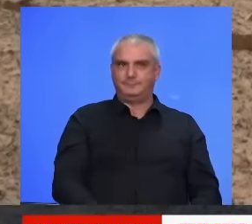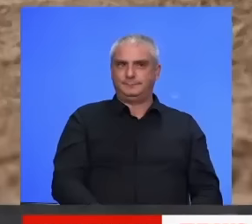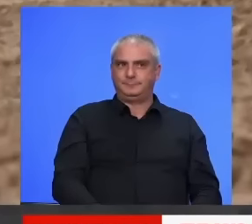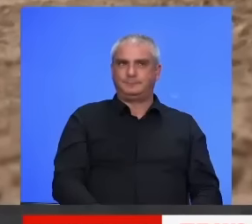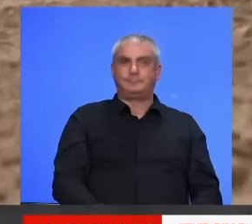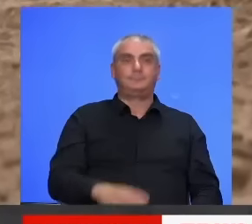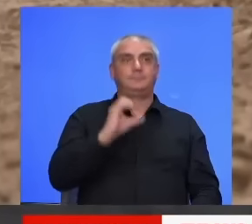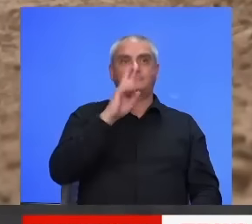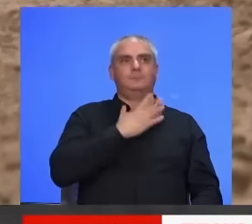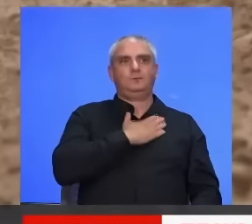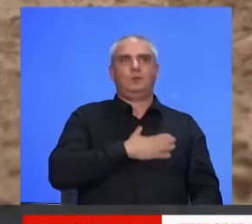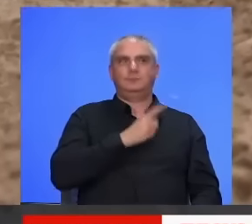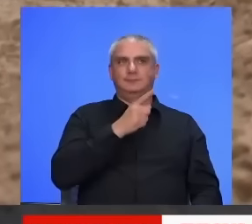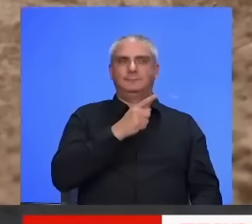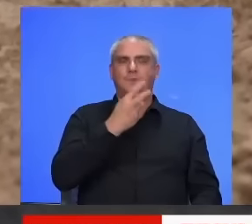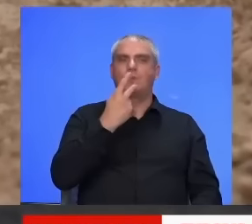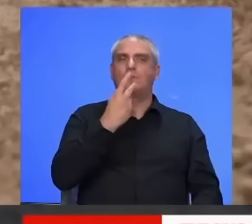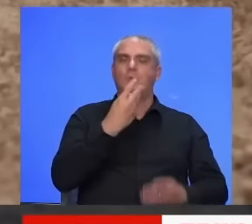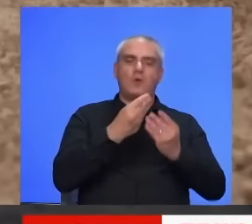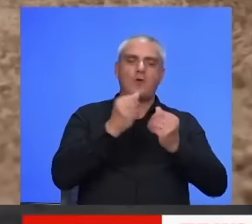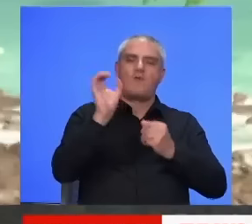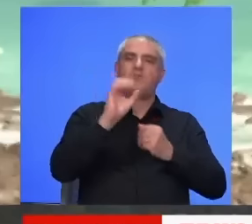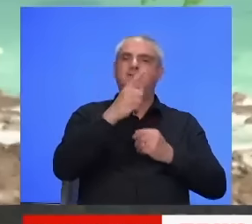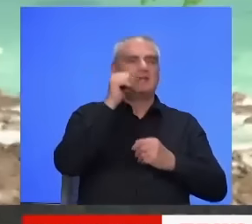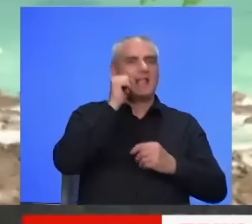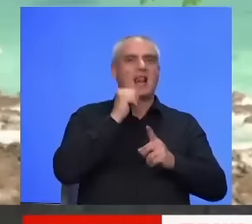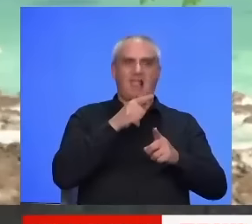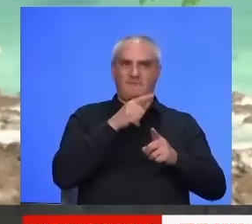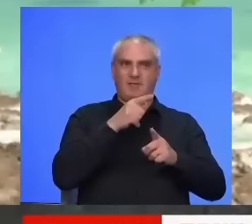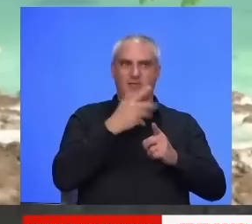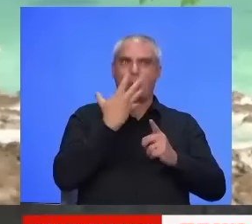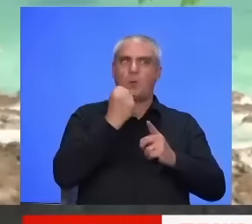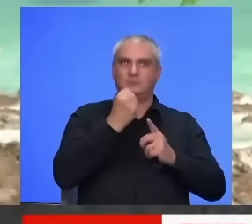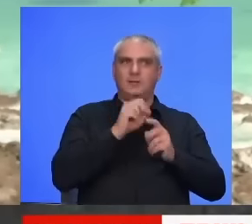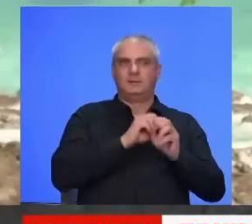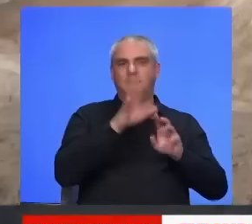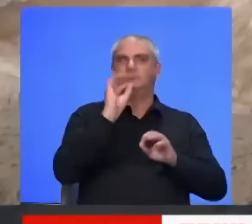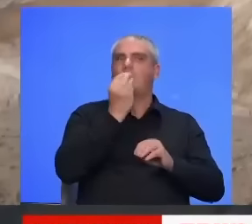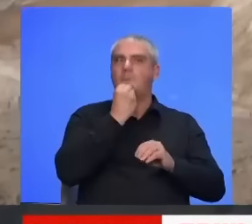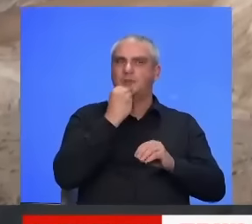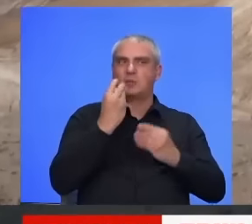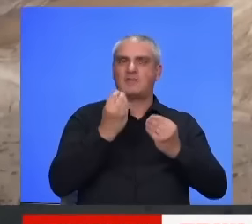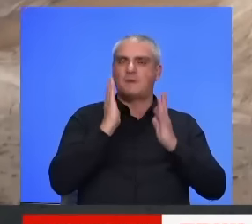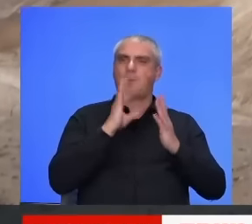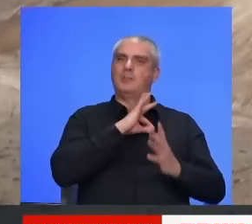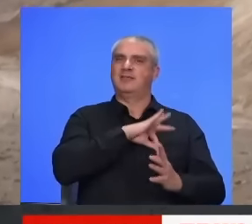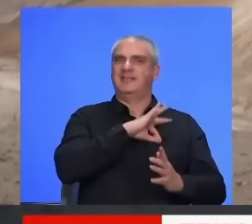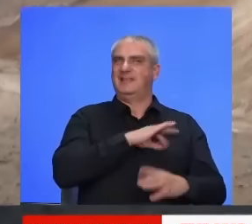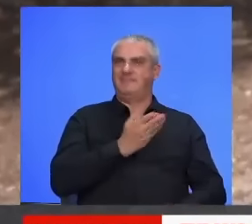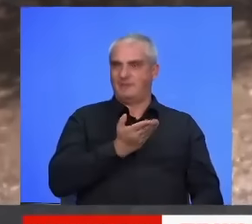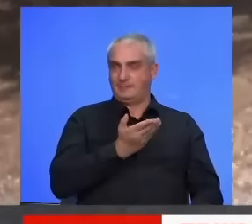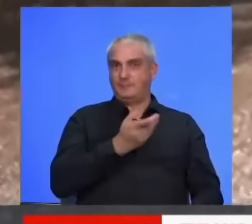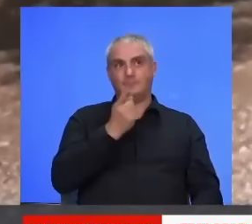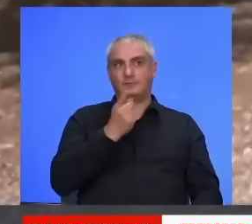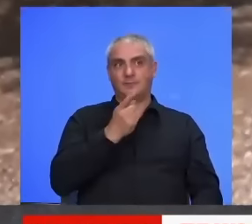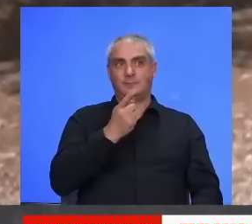חיל, מאוד רוצים את מה שנקרא הפוספט הלבן, החומצה שהולכת למזון, לדברים שהם מאוד רווחיים. אז הם